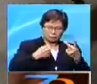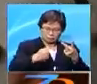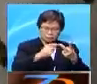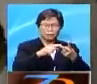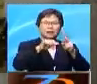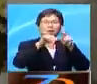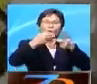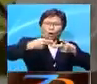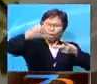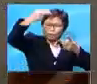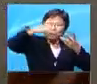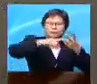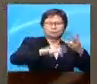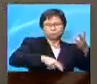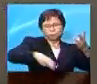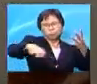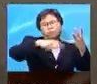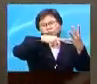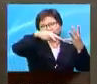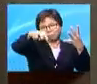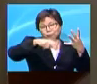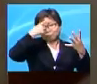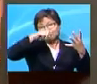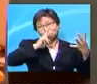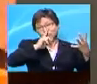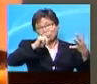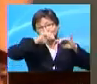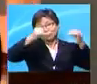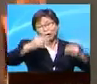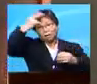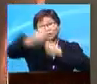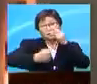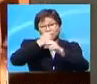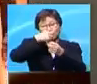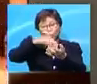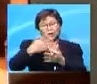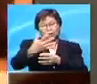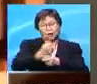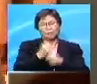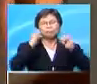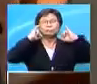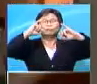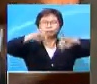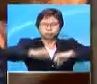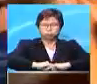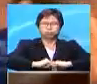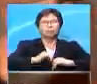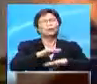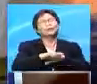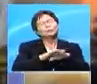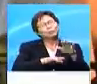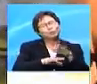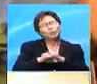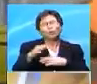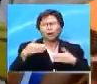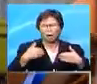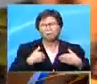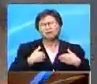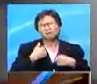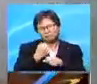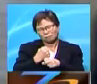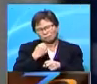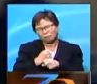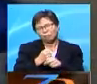penginapan dan pengangkutan ini bagi memastikan jemaah haji Malaysia tahun ini akan dapat beribadat dalam keadaan selesa walaupun masih ada lagi